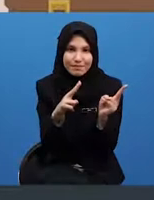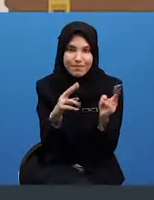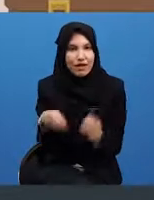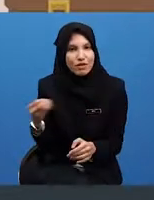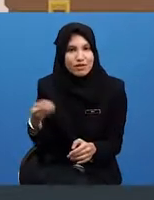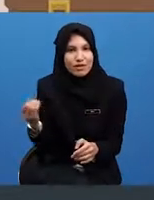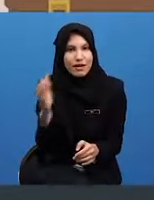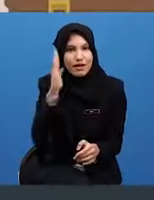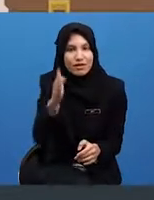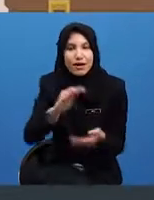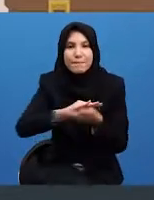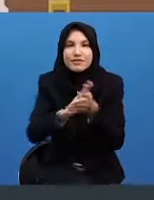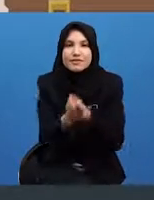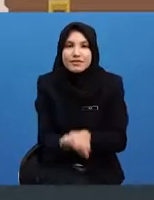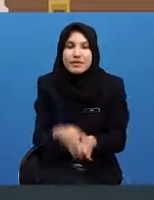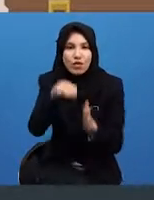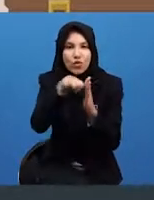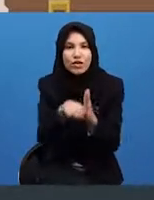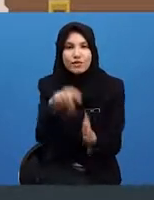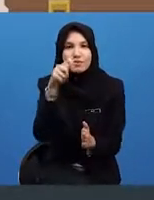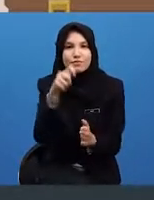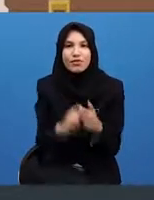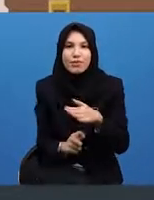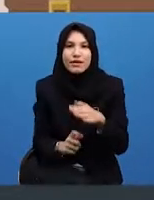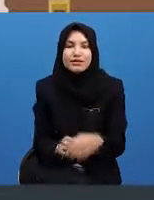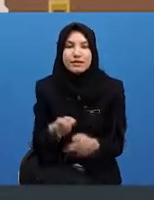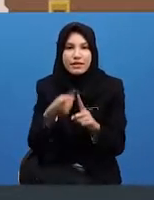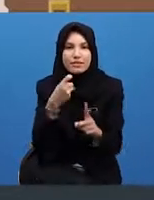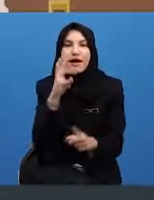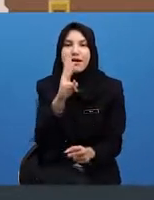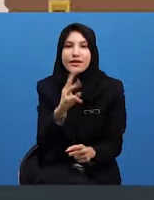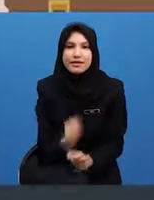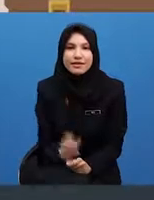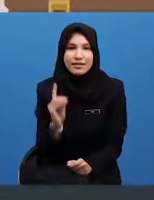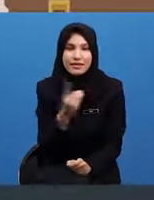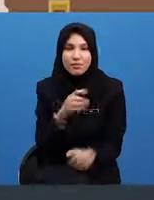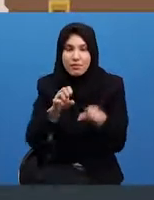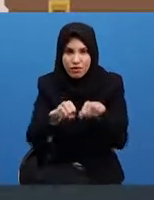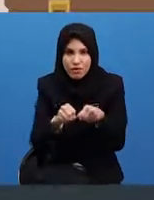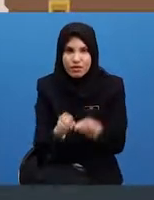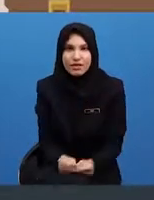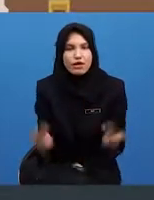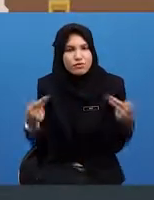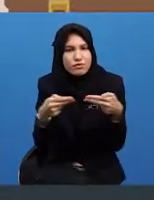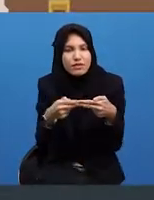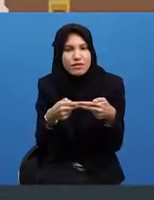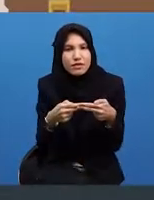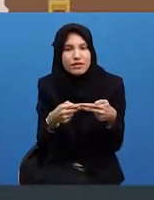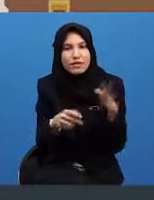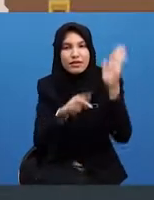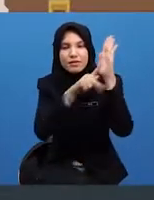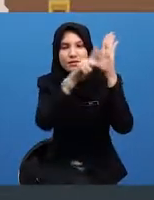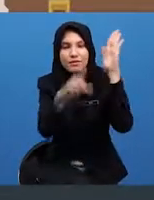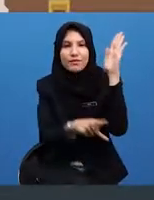itu akan menjadi kurang tumpat daripada air. Kita boleh kaitkan dengan bola keranjang dan